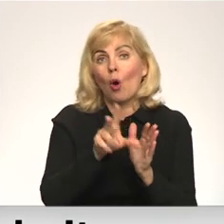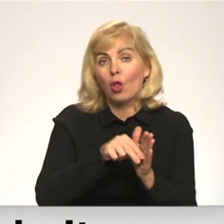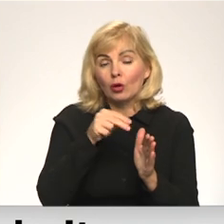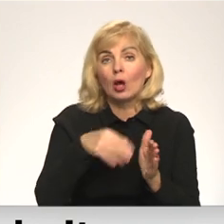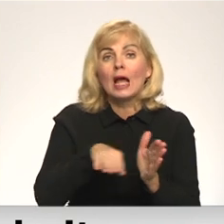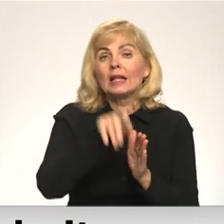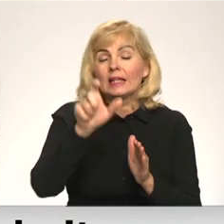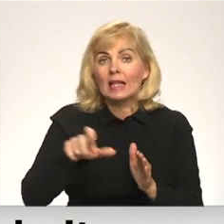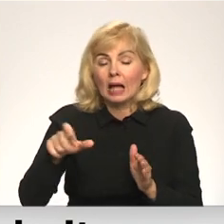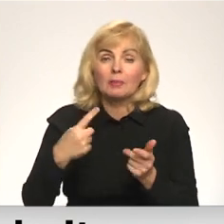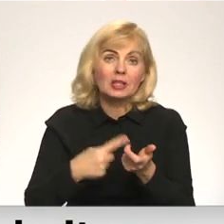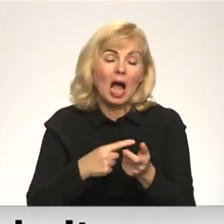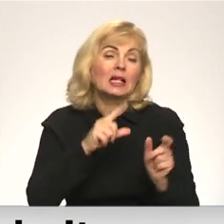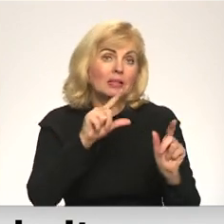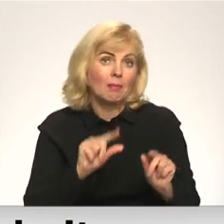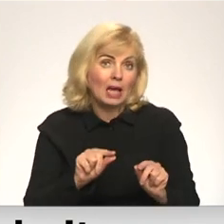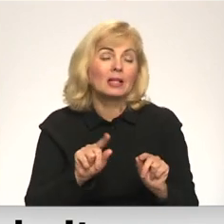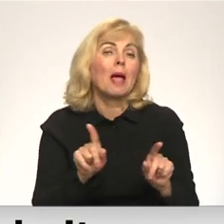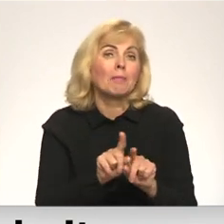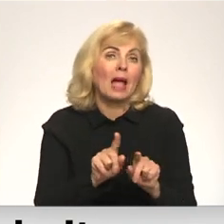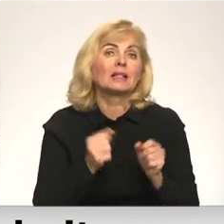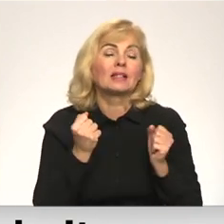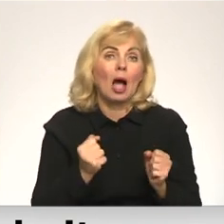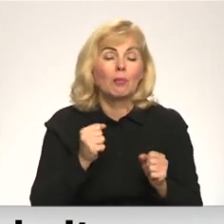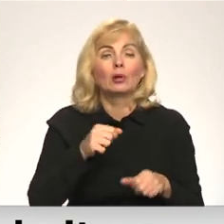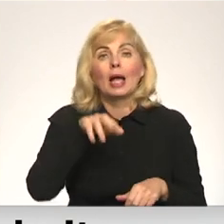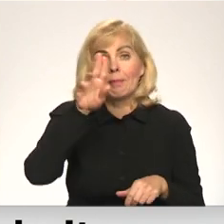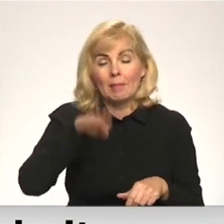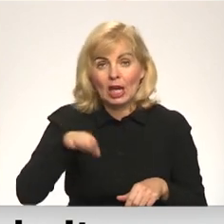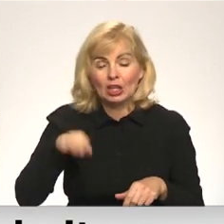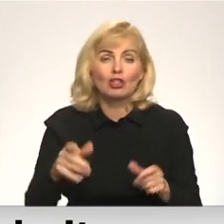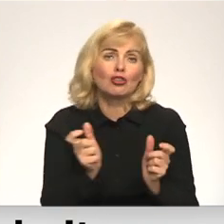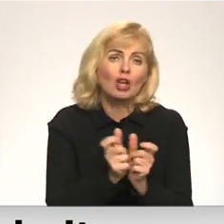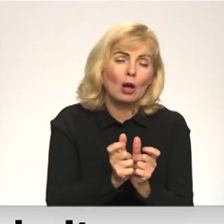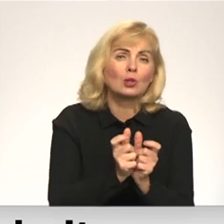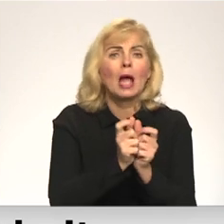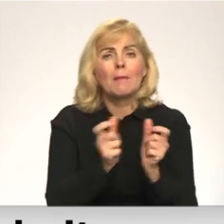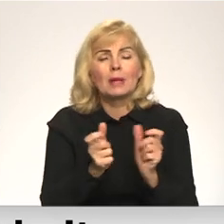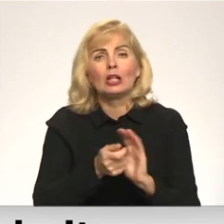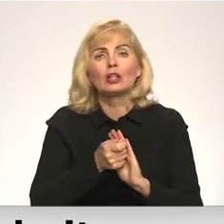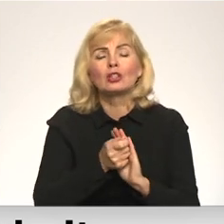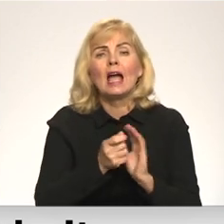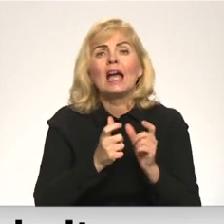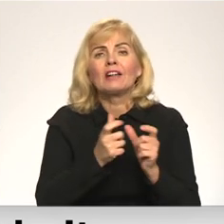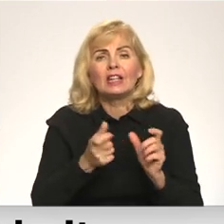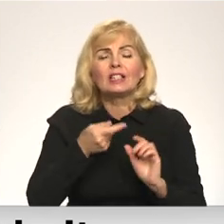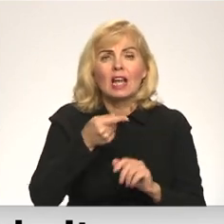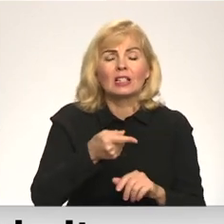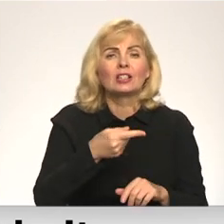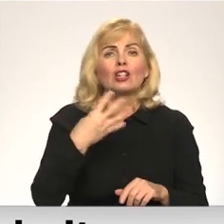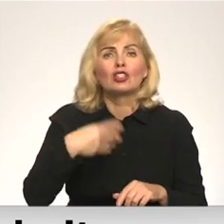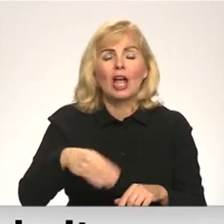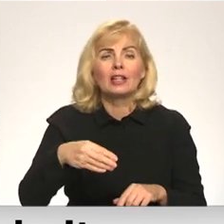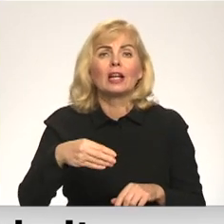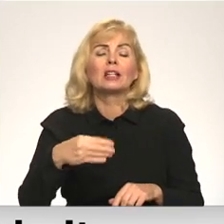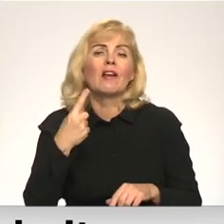dalībnieku skaits mazinājies, taču ir stabils. Ik mēnesi čekus, biļetes un kvītes iesniedz 41 tūkstots